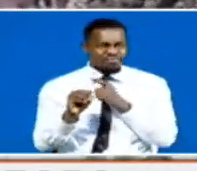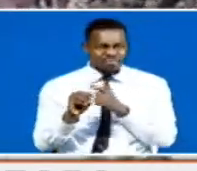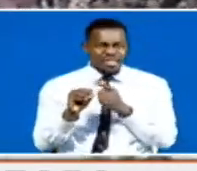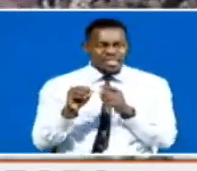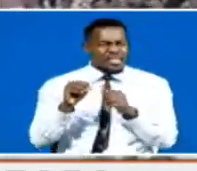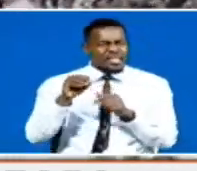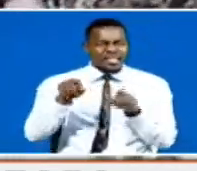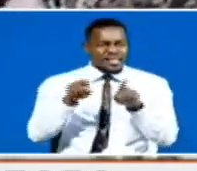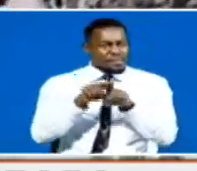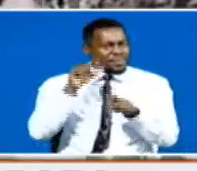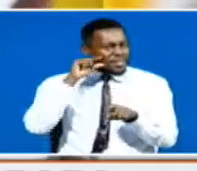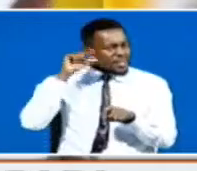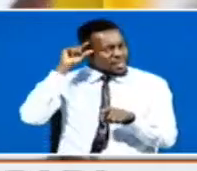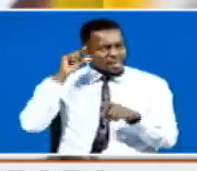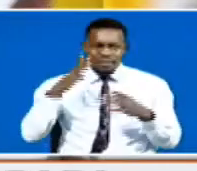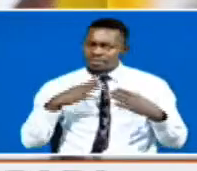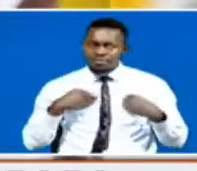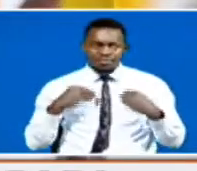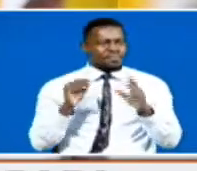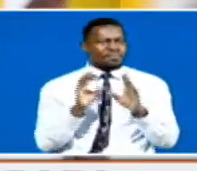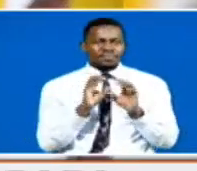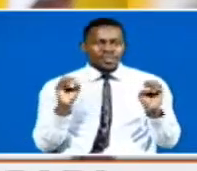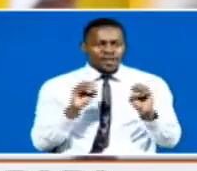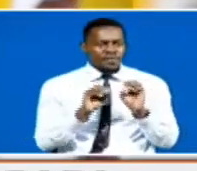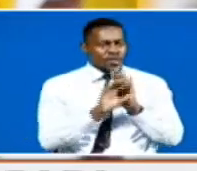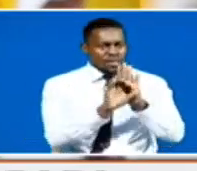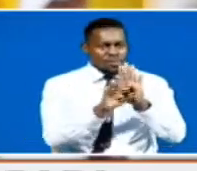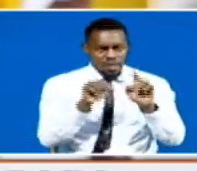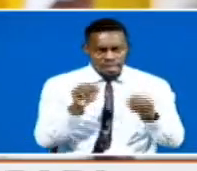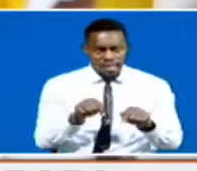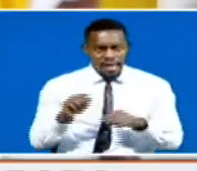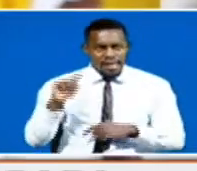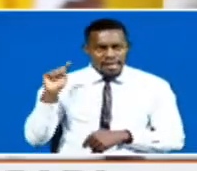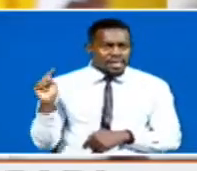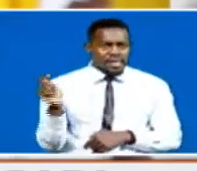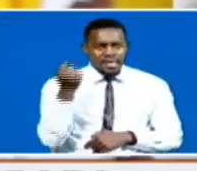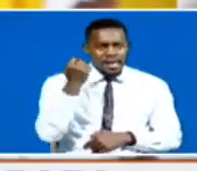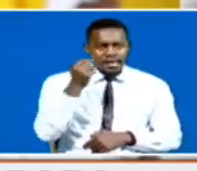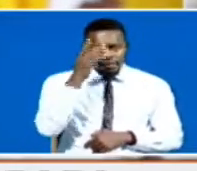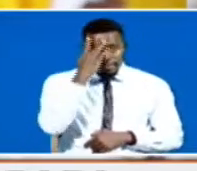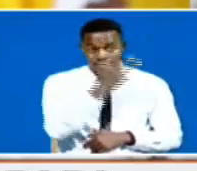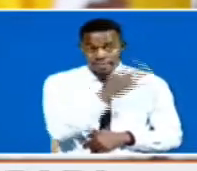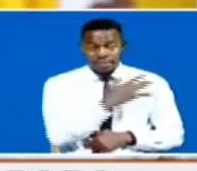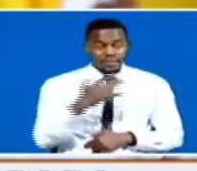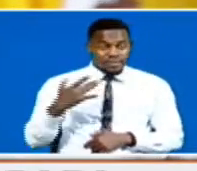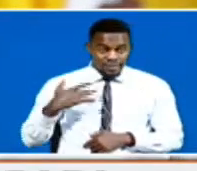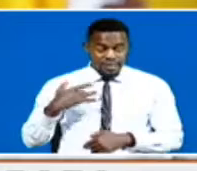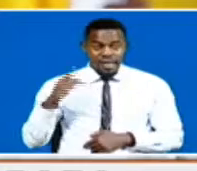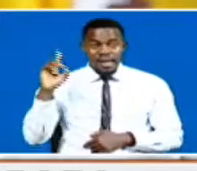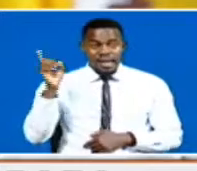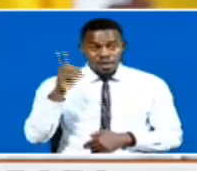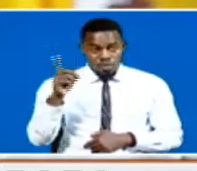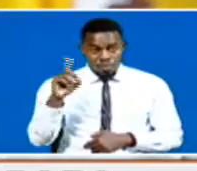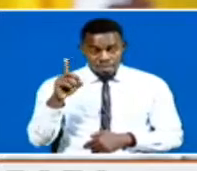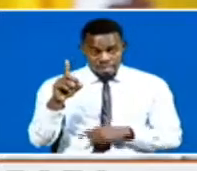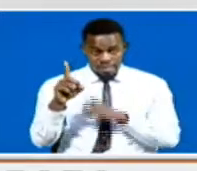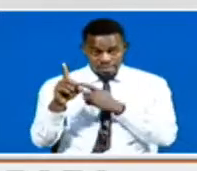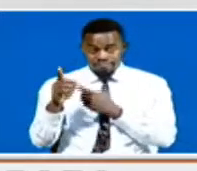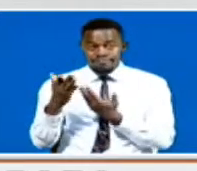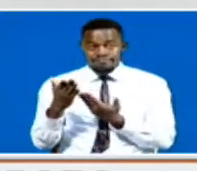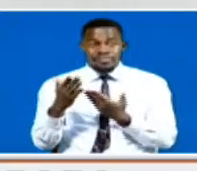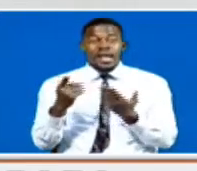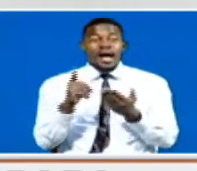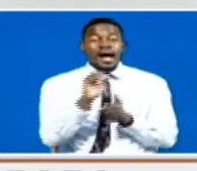moja hayakubaliki. Hapa nchini, askofu wa kanisa Katoliki Nairobi Philip Anyolo amewapa